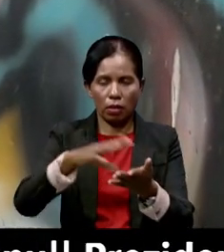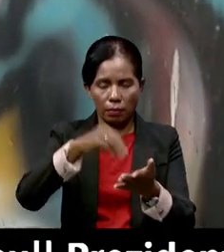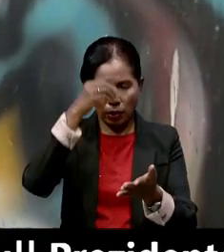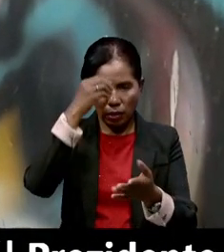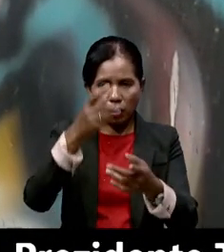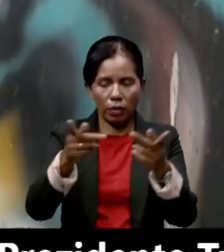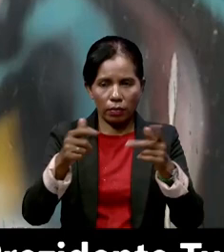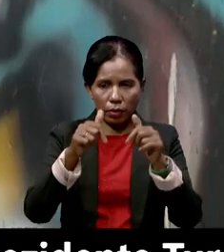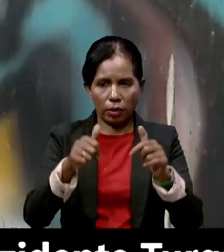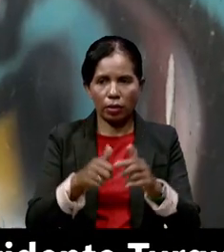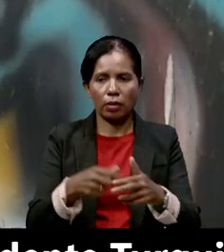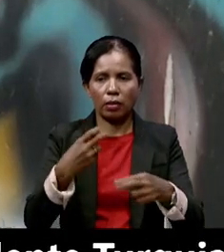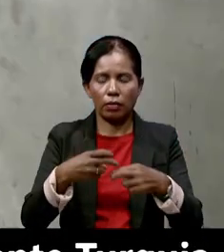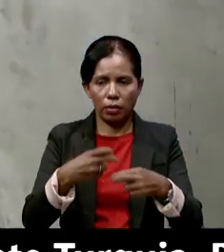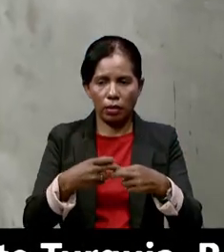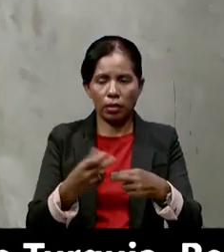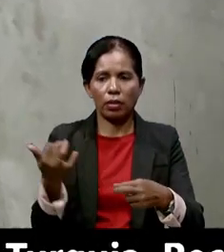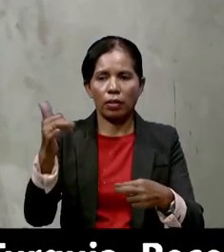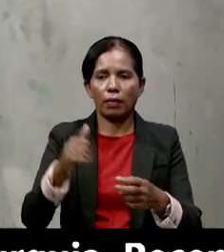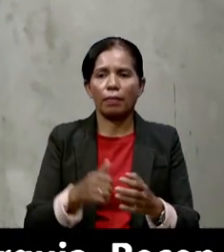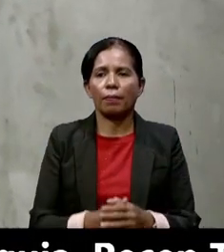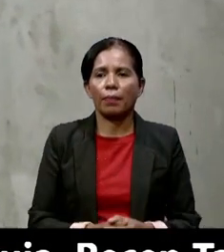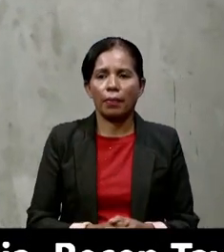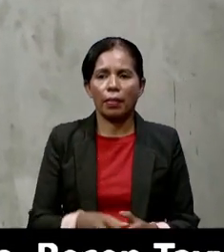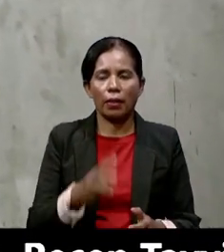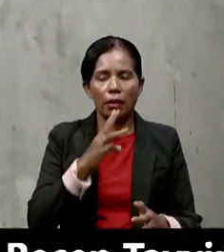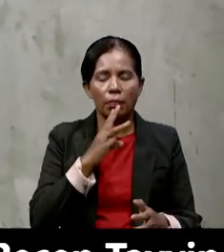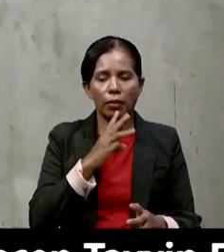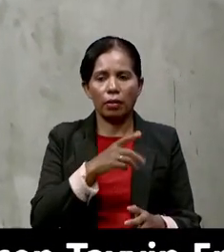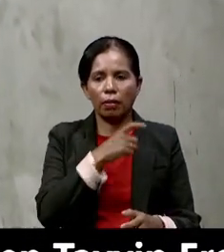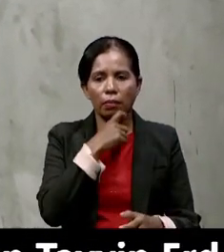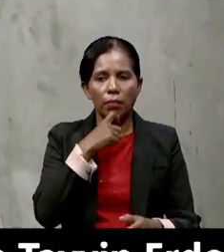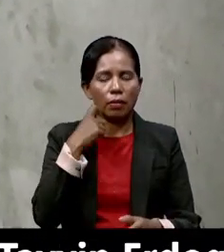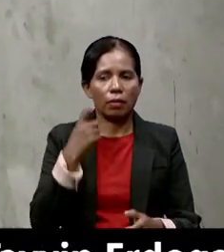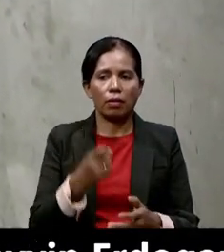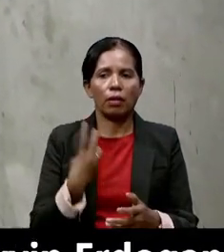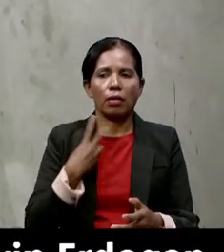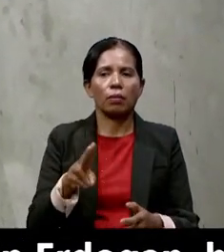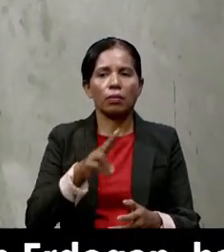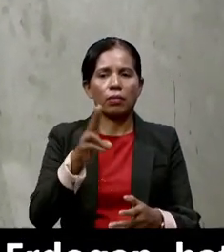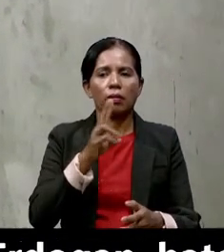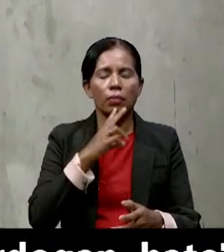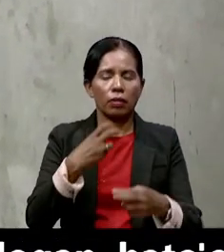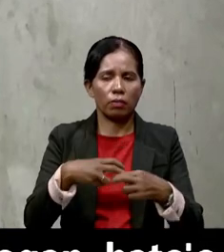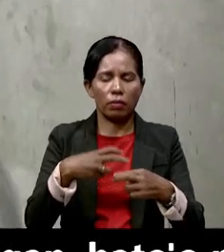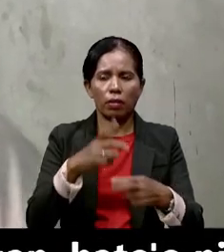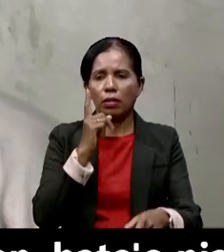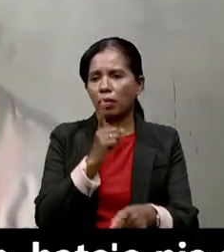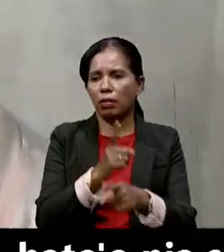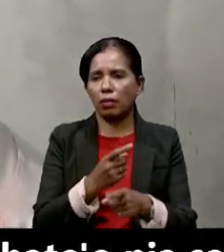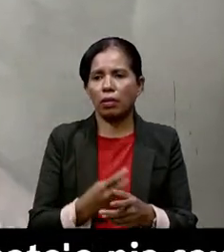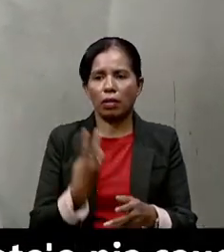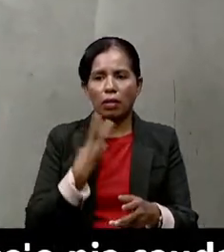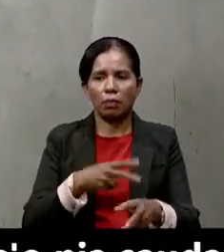ne nomos dificultamos ba warung ne be maran depois a mi uja be aras kalos ora be